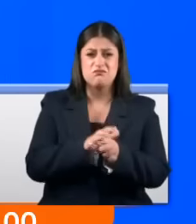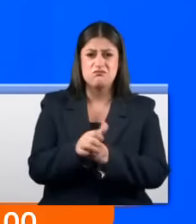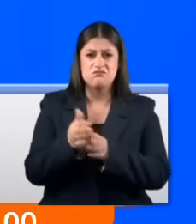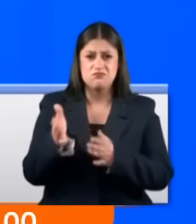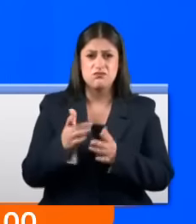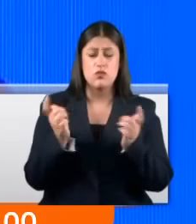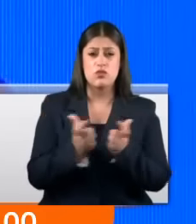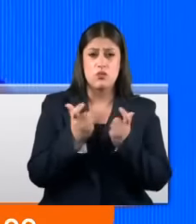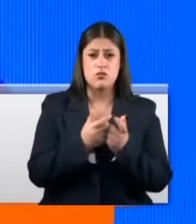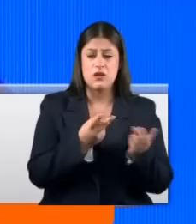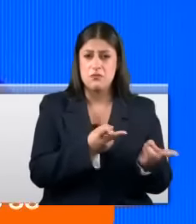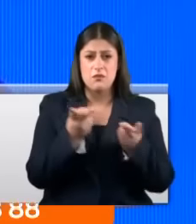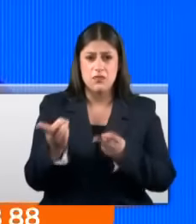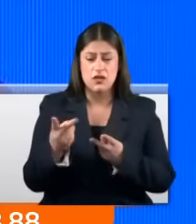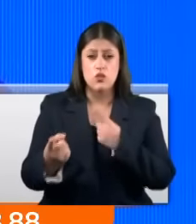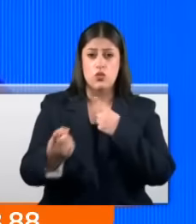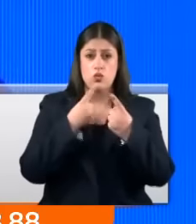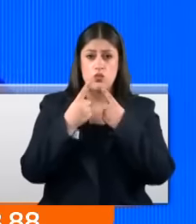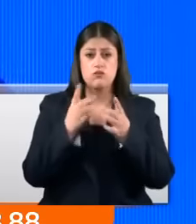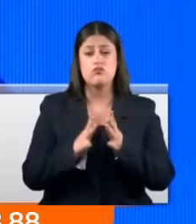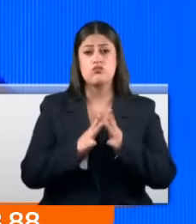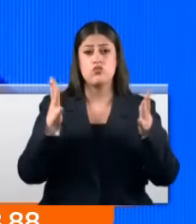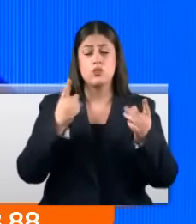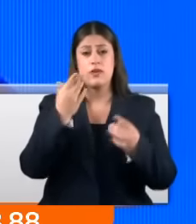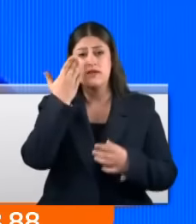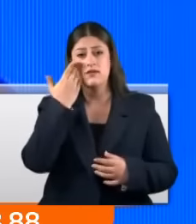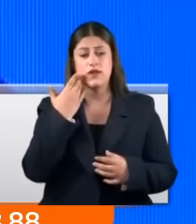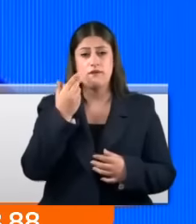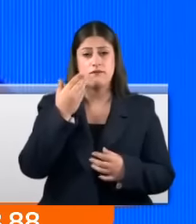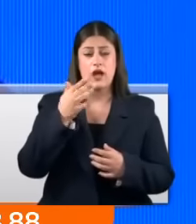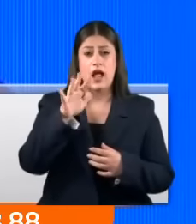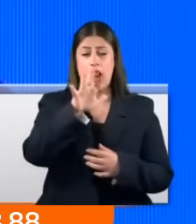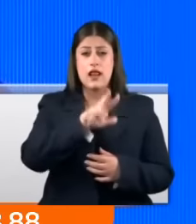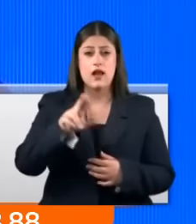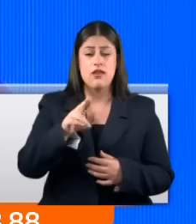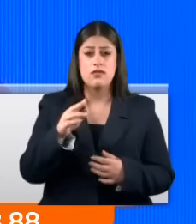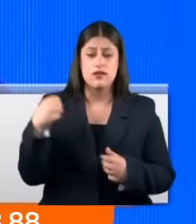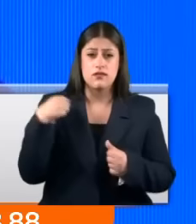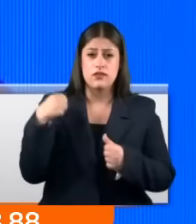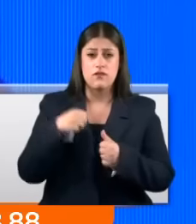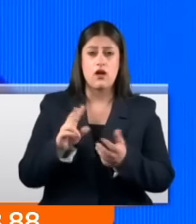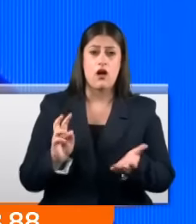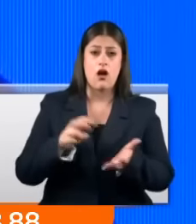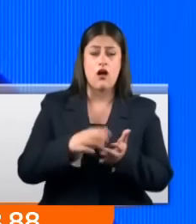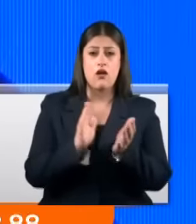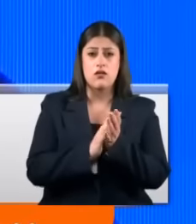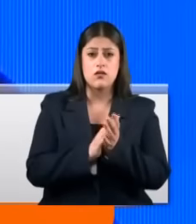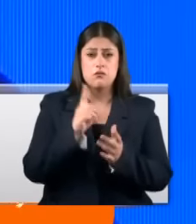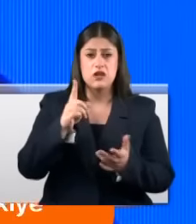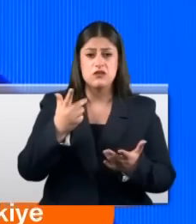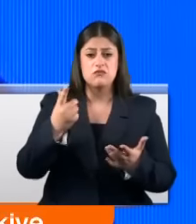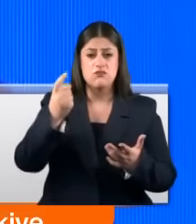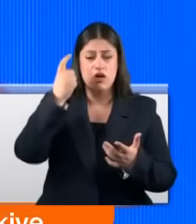Kongresinde ağırlayan konuşmasını büyük bir şevkle 57 kez ayakta alkışlayan bir akıl